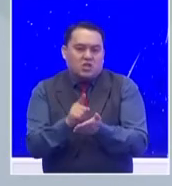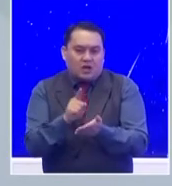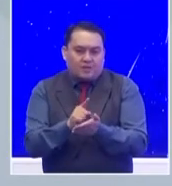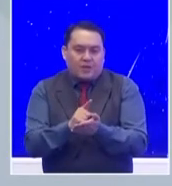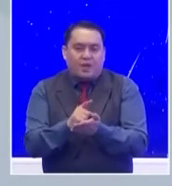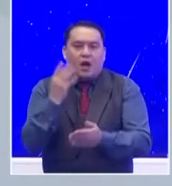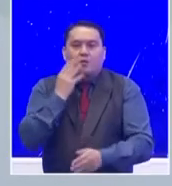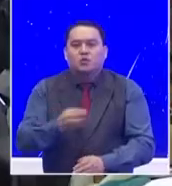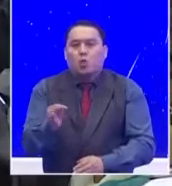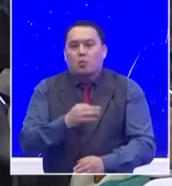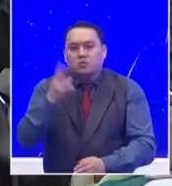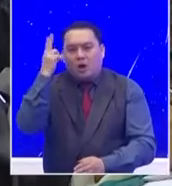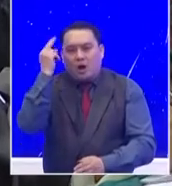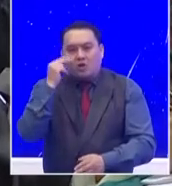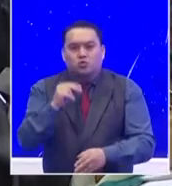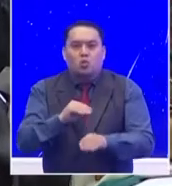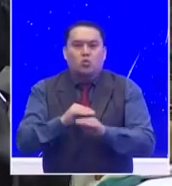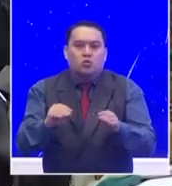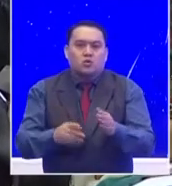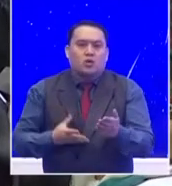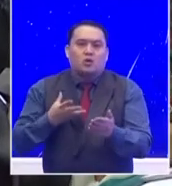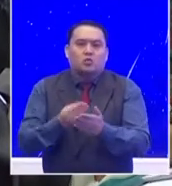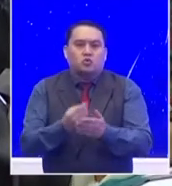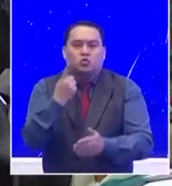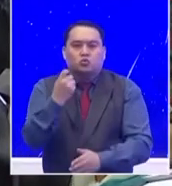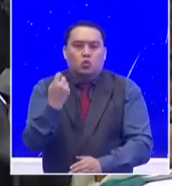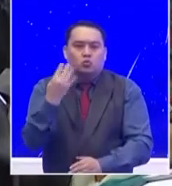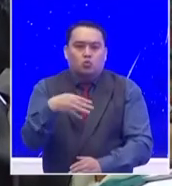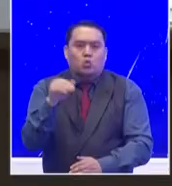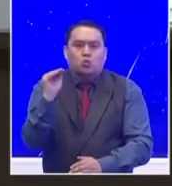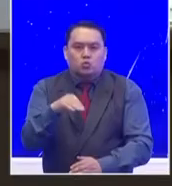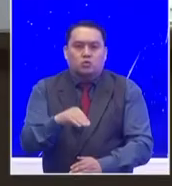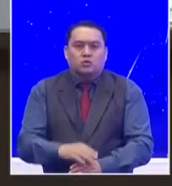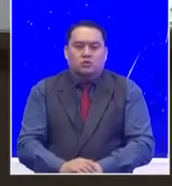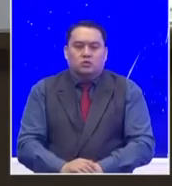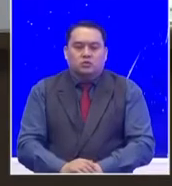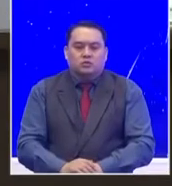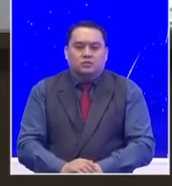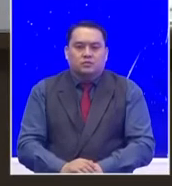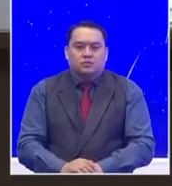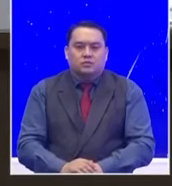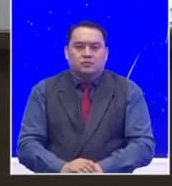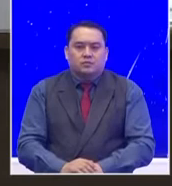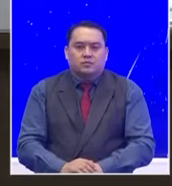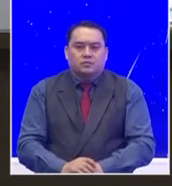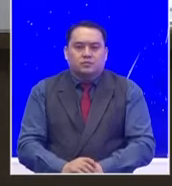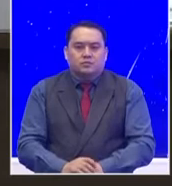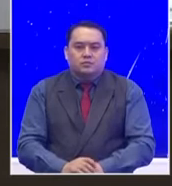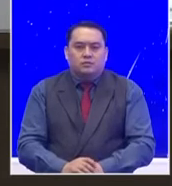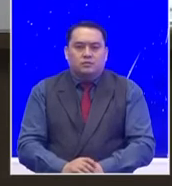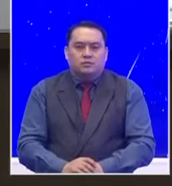В Алматинской области количество данных категорий налогоплательщиков составляет свыше 140 тысяч субъектов.